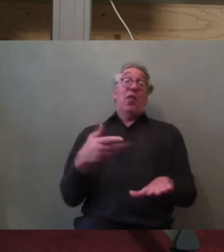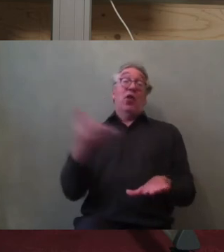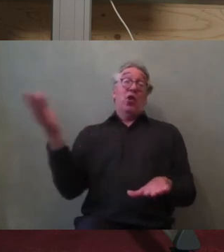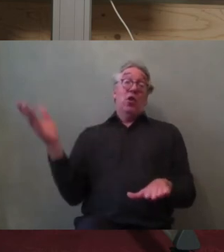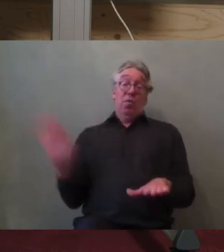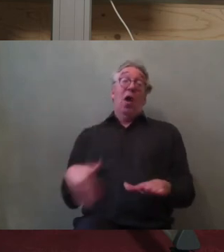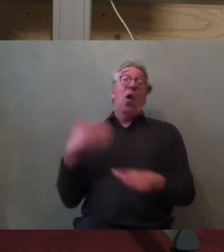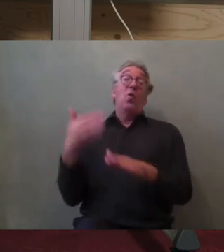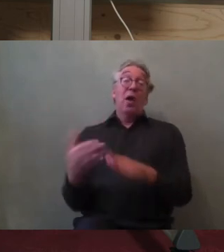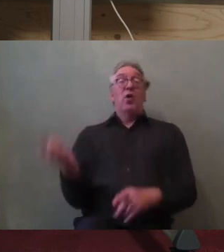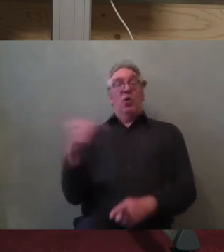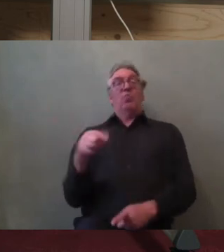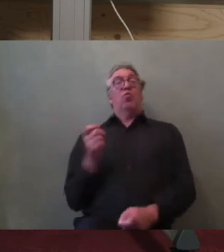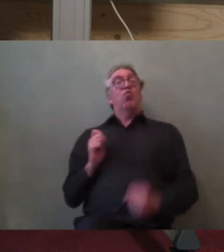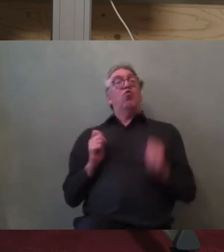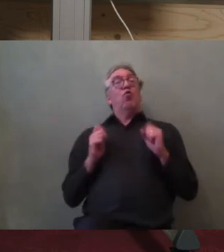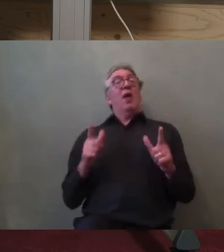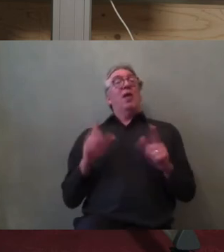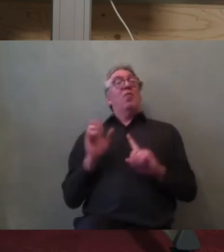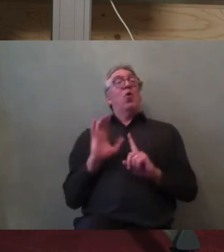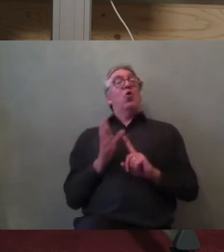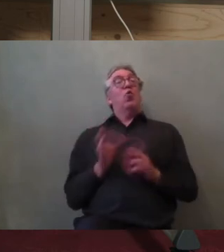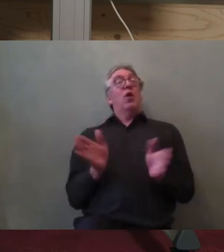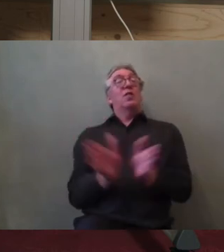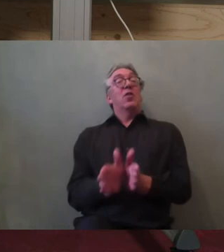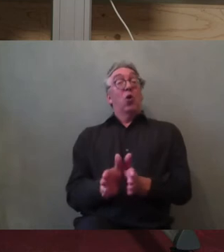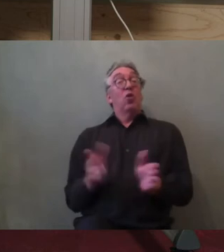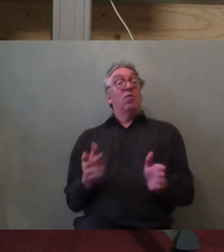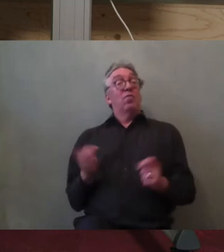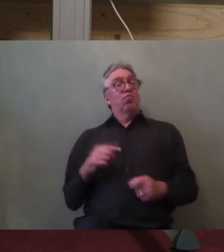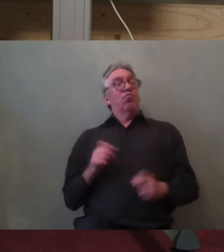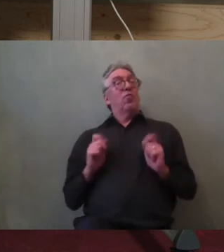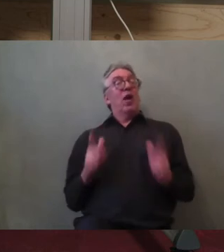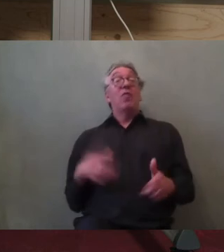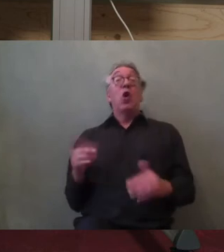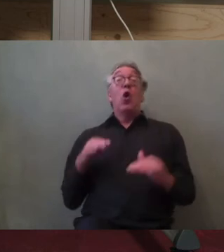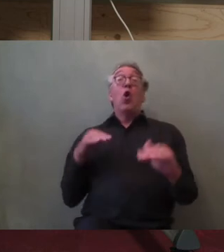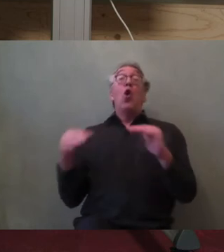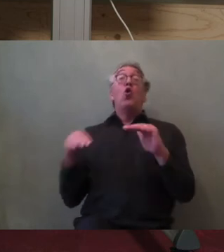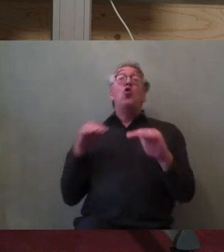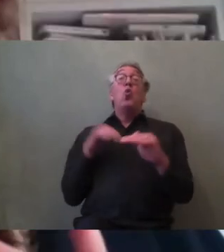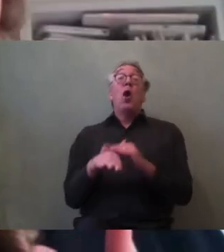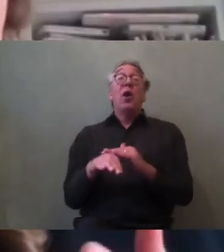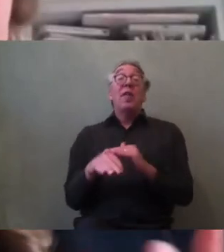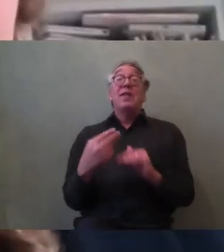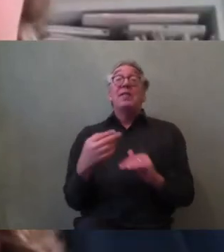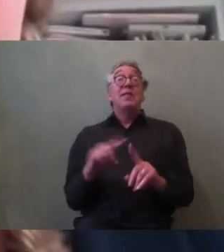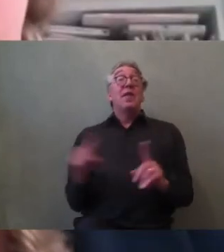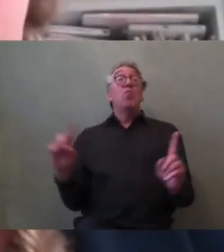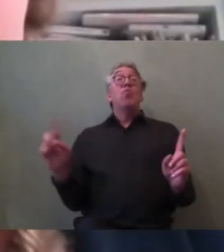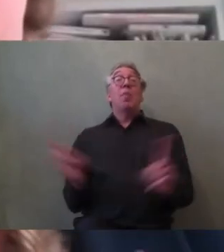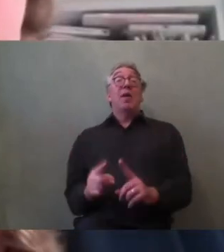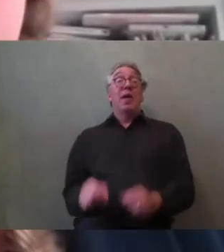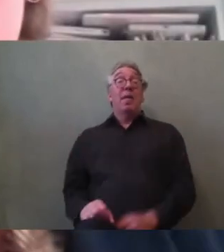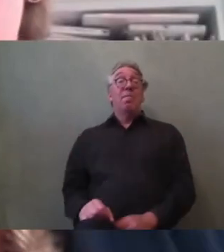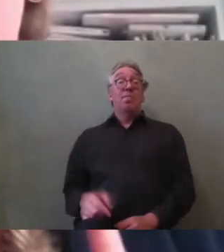te komen voor de culturele sector. Het is namelijk, toegankelijkheid is geen beperking voor de culturele